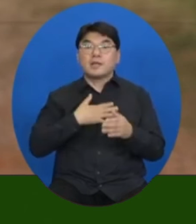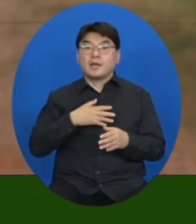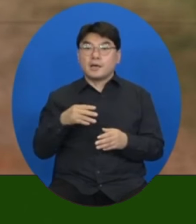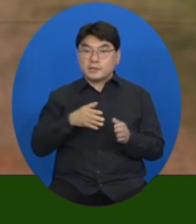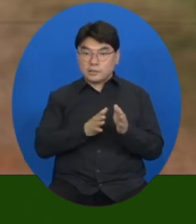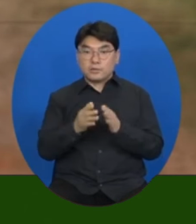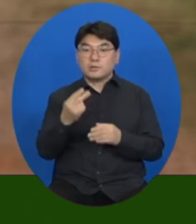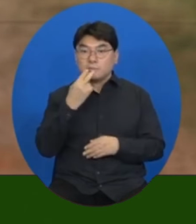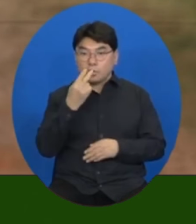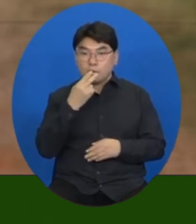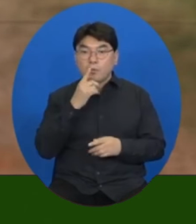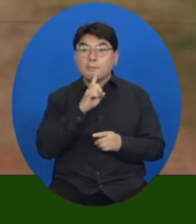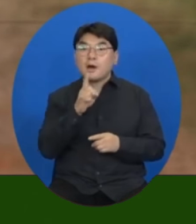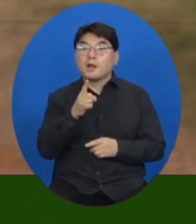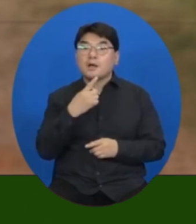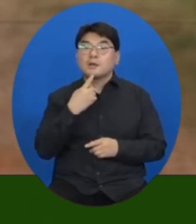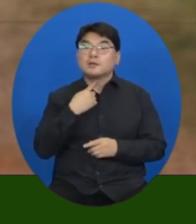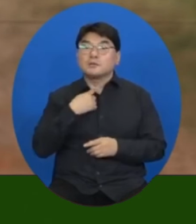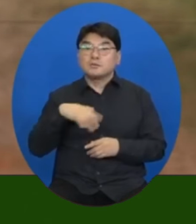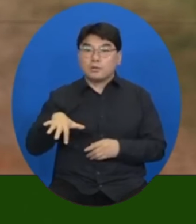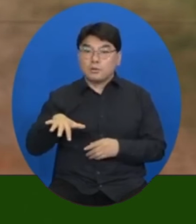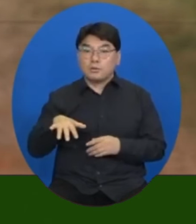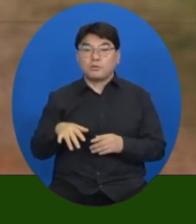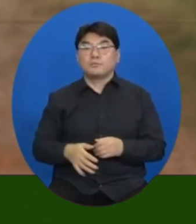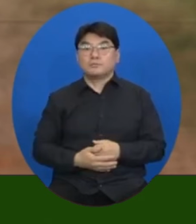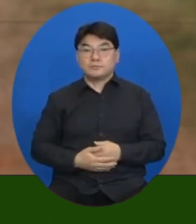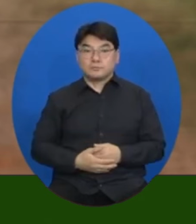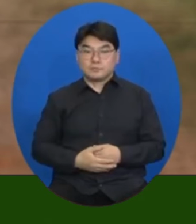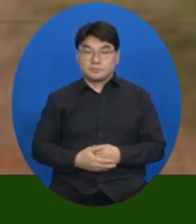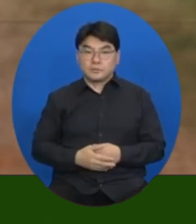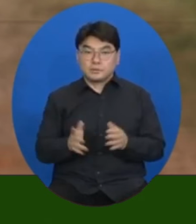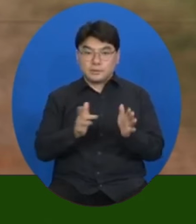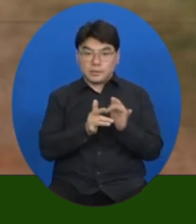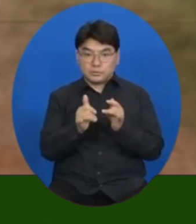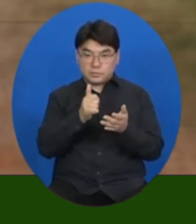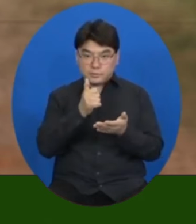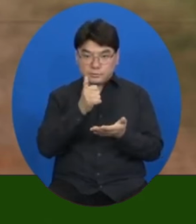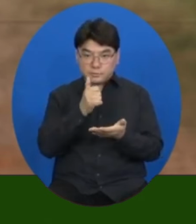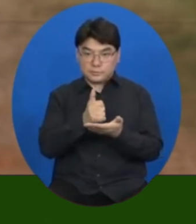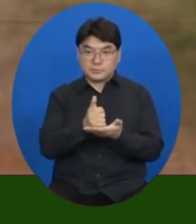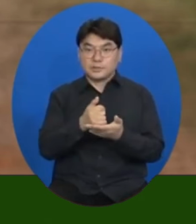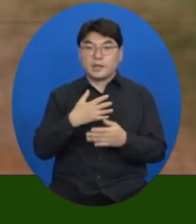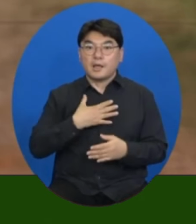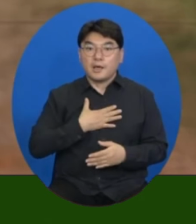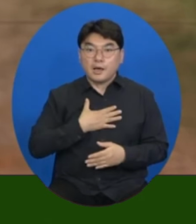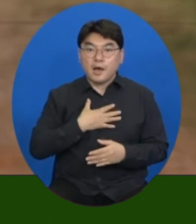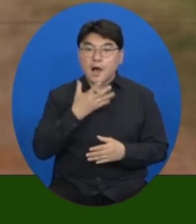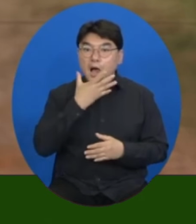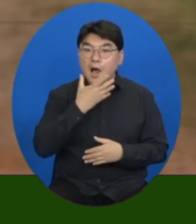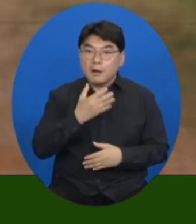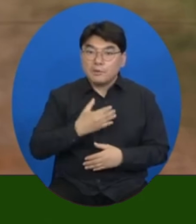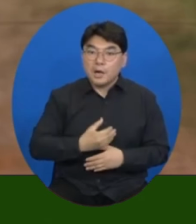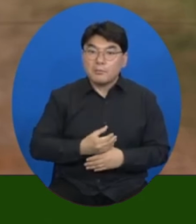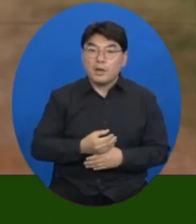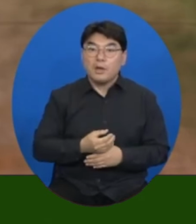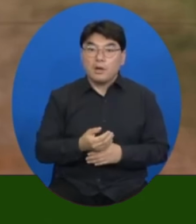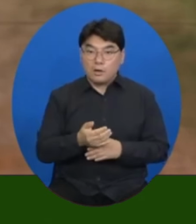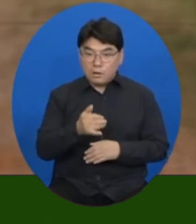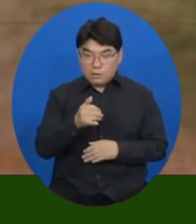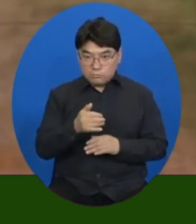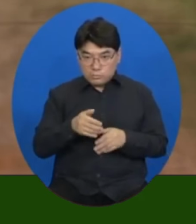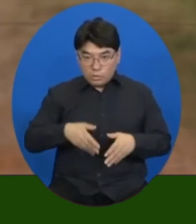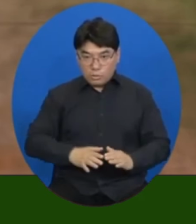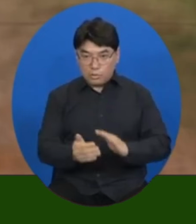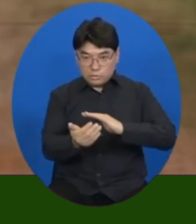말한 사람은 없습니다 예수님은 내가 아브라함이 있기도 전에